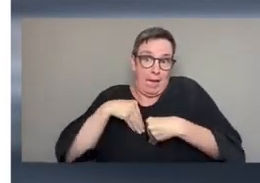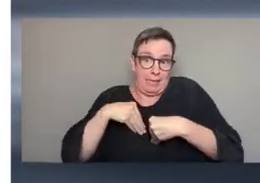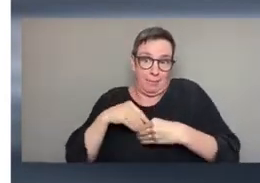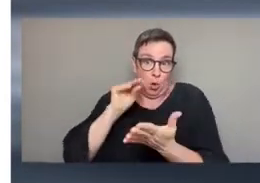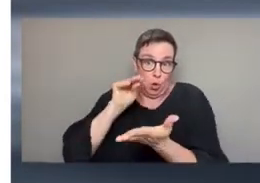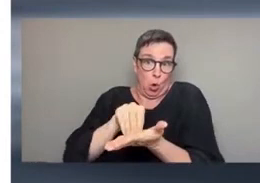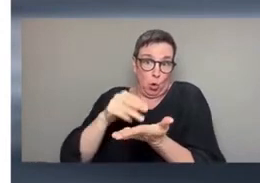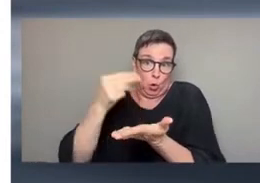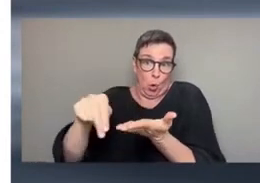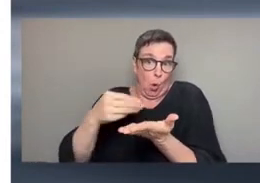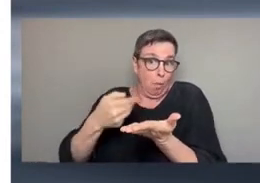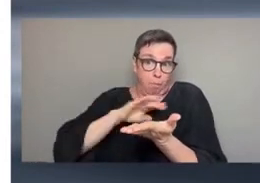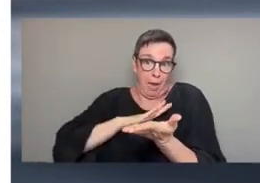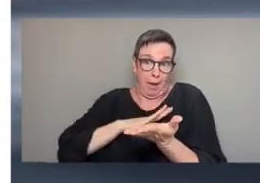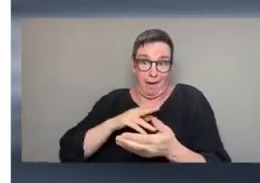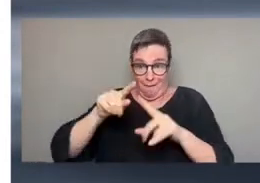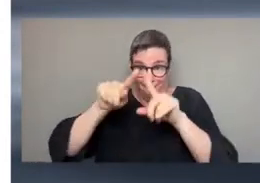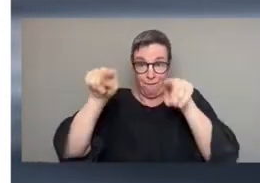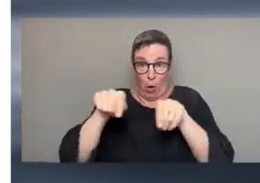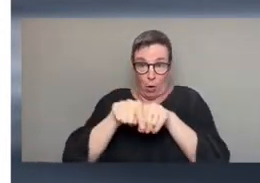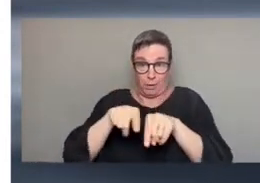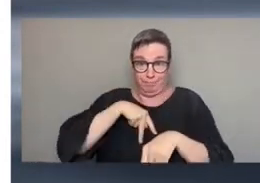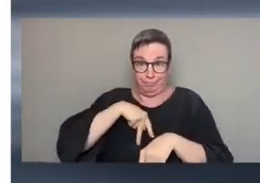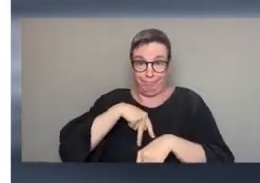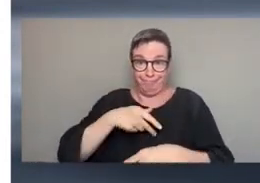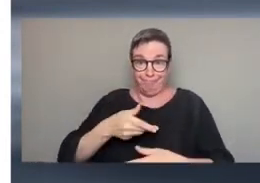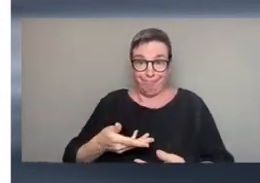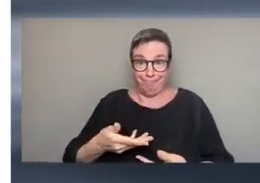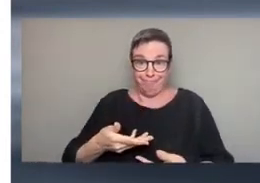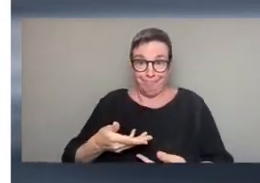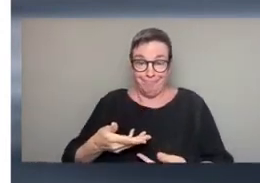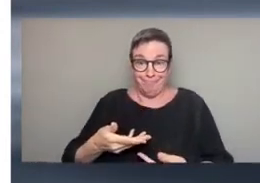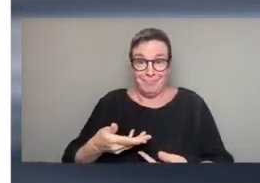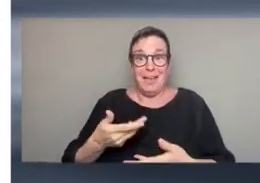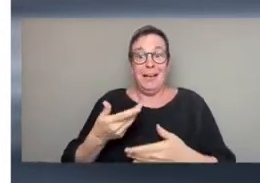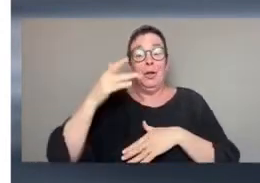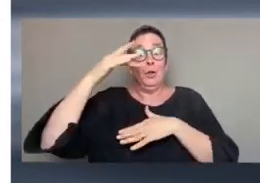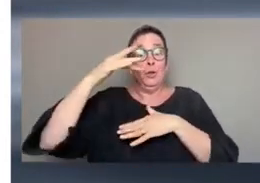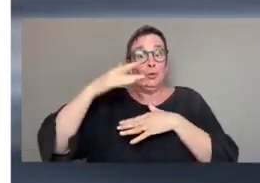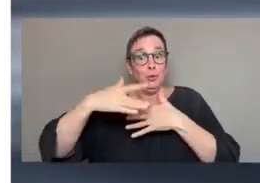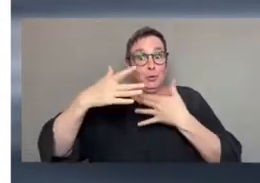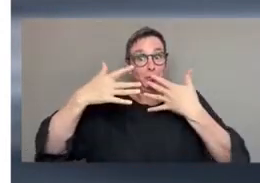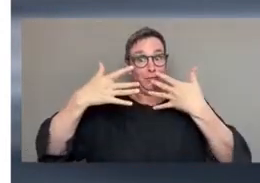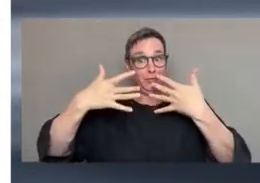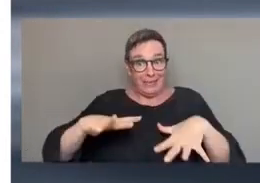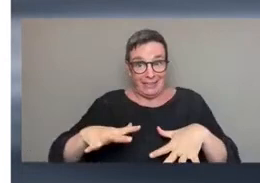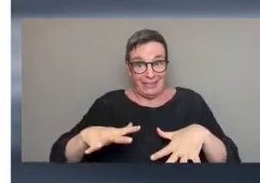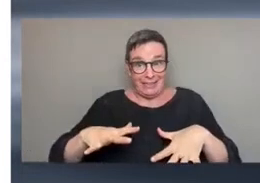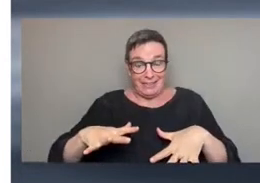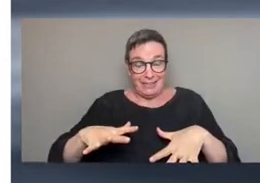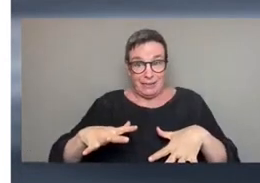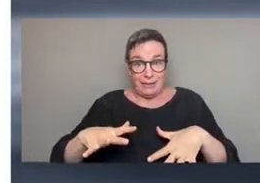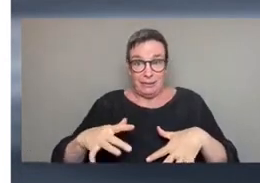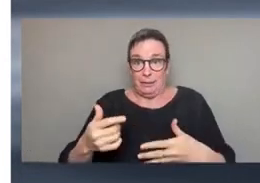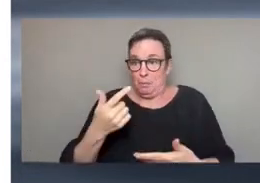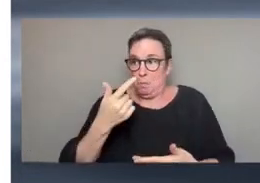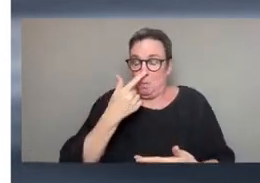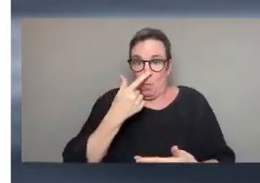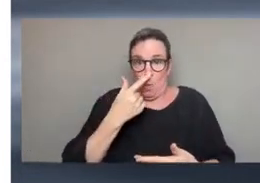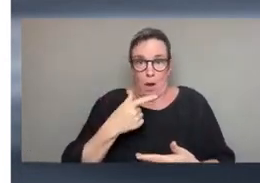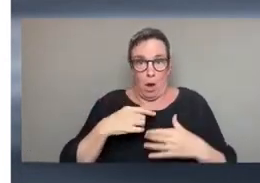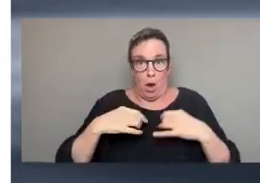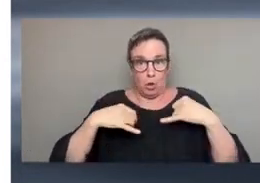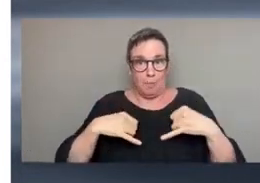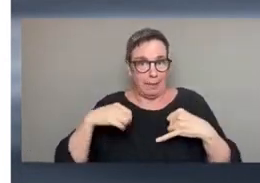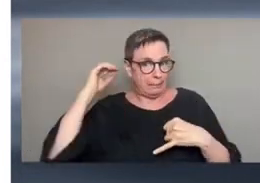même mon bulletin de vote. Et quand tout a été fait, je n'ai pas pu faire autrement que de me poser la